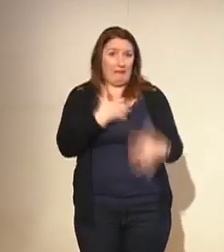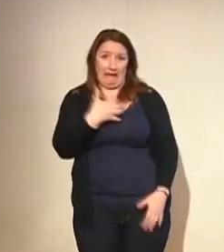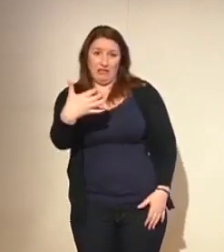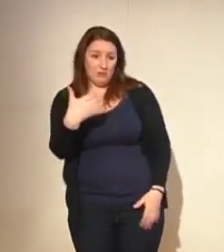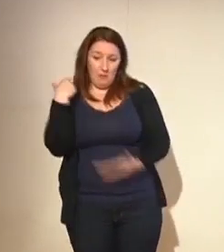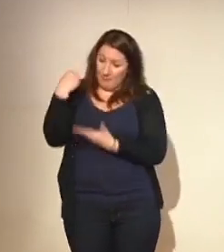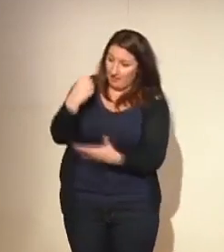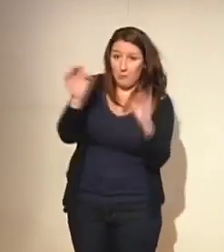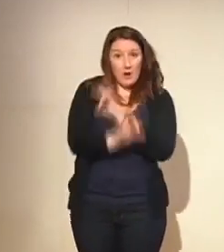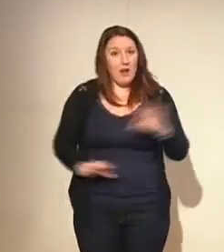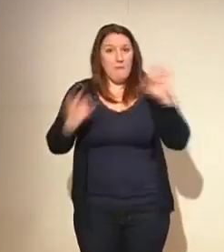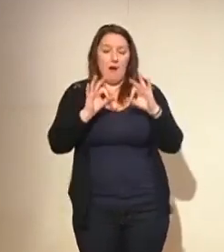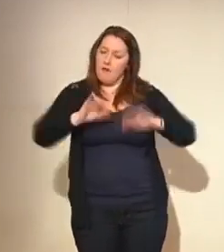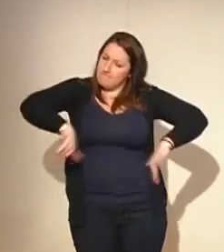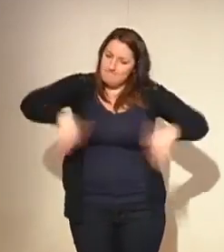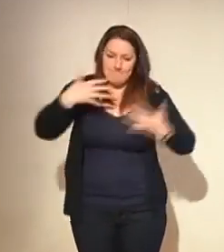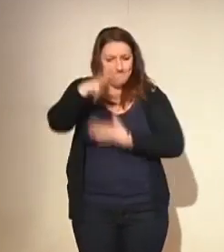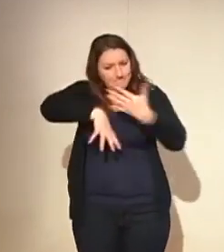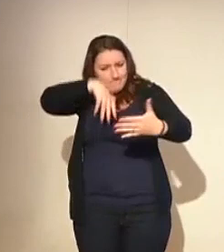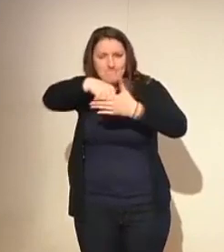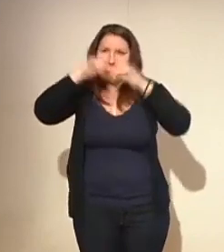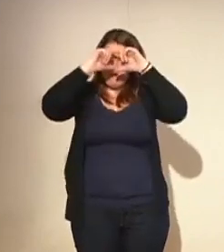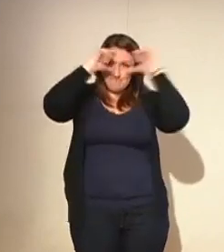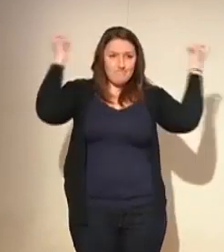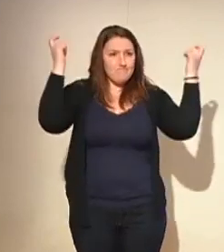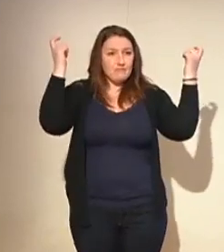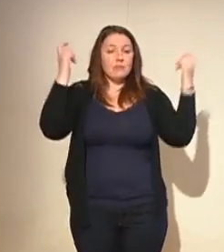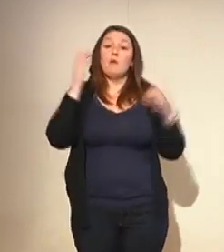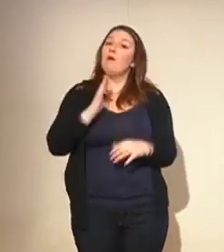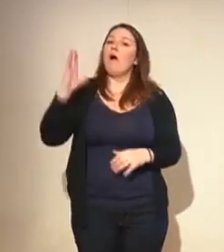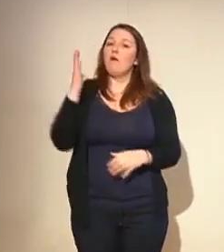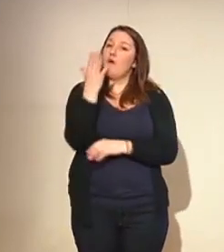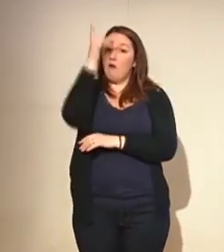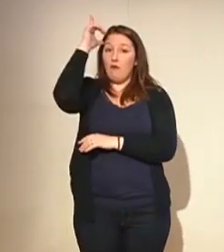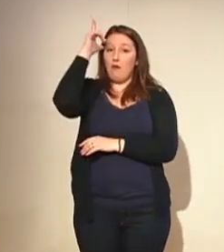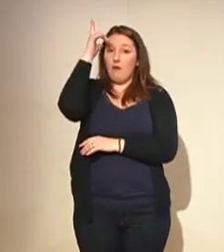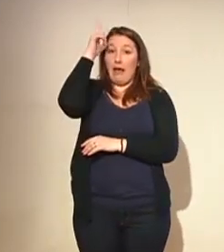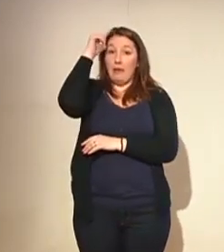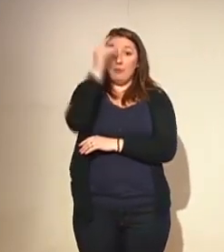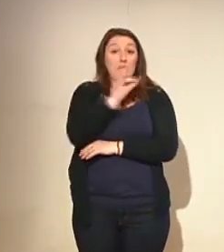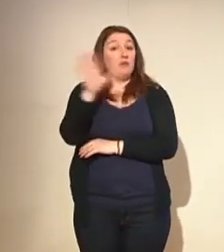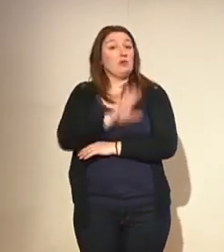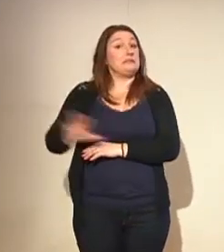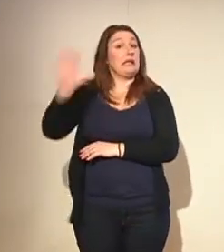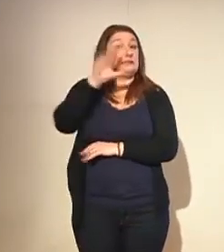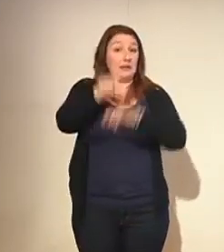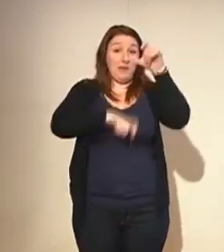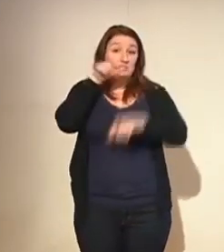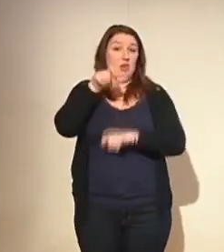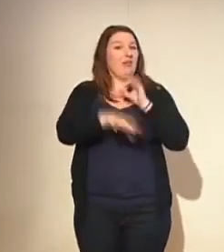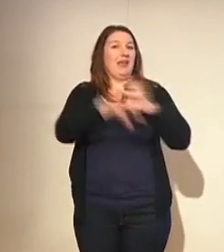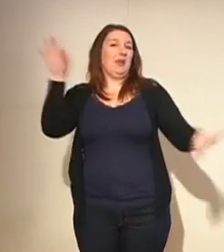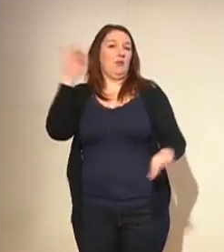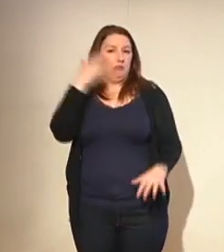leur mandat là où la République française composait à l'époque essentiellement d'élus dont la fortune était